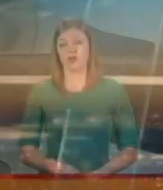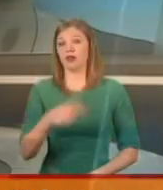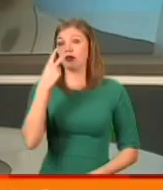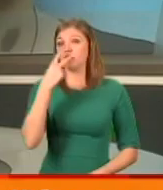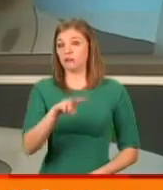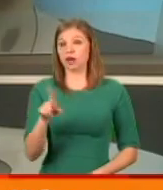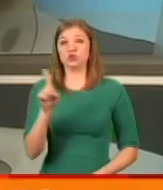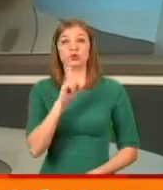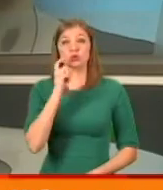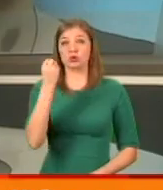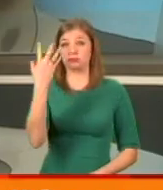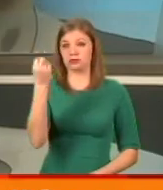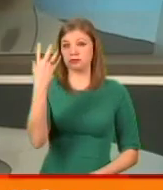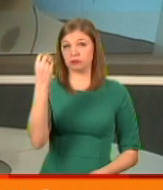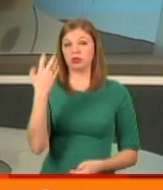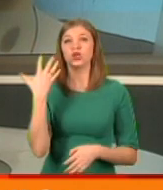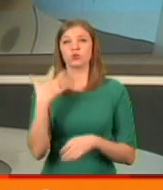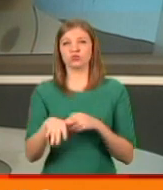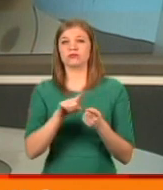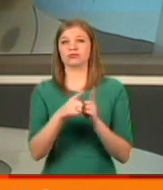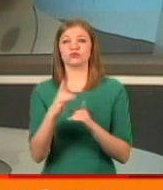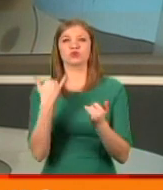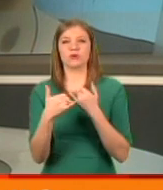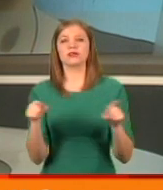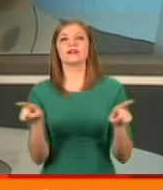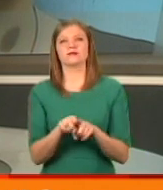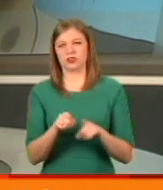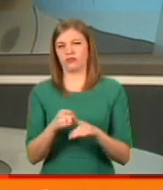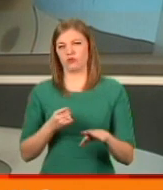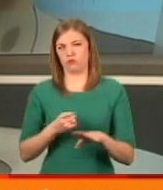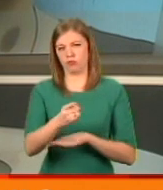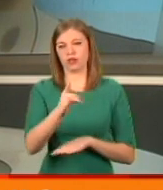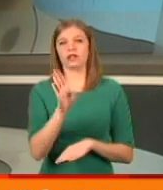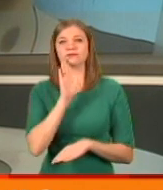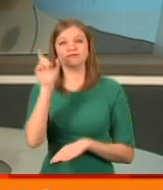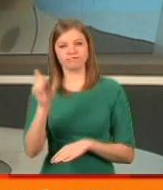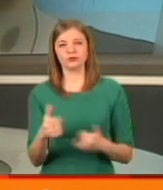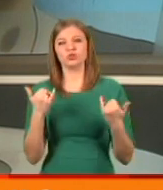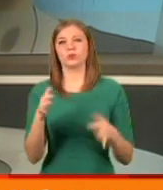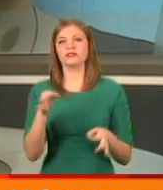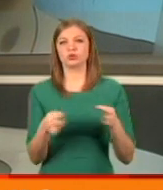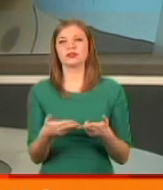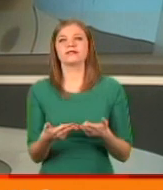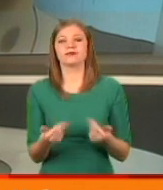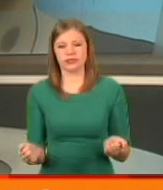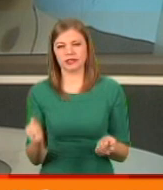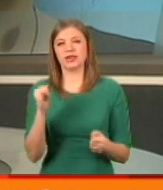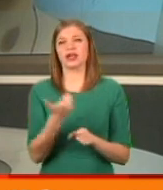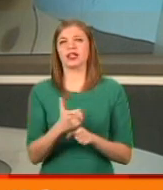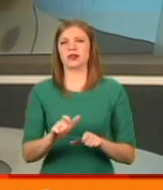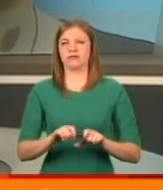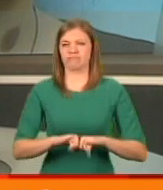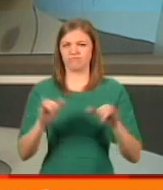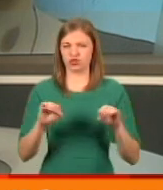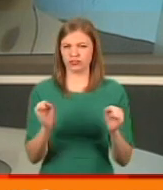Бачила, що зелене світло блимає і вже загорається жовте, але все одно поїхала. Олена Зайцева сьогодні судді визнала і перевищення